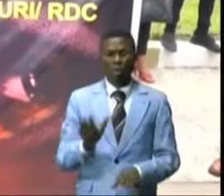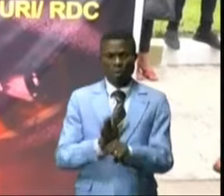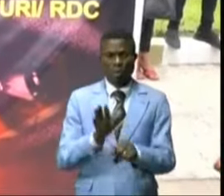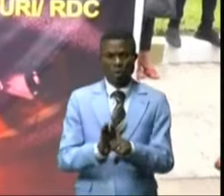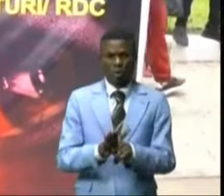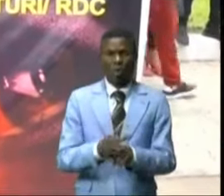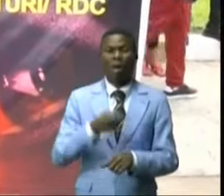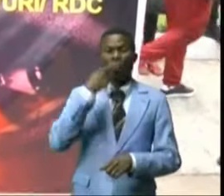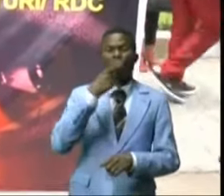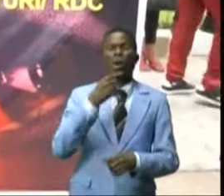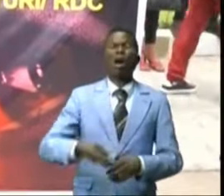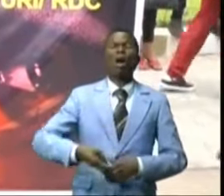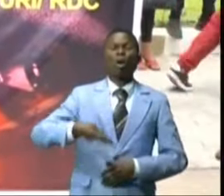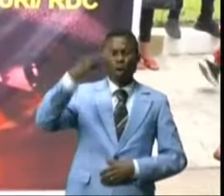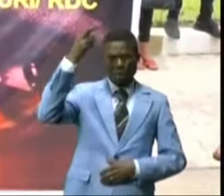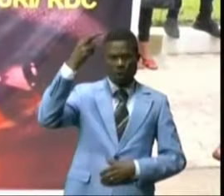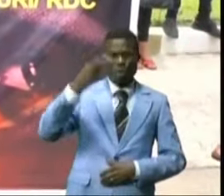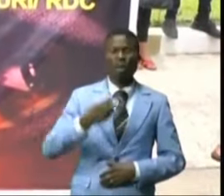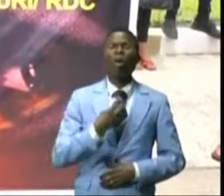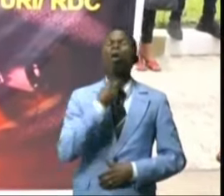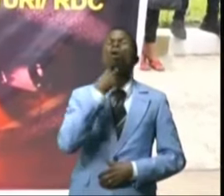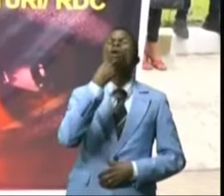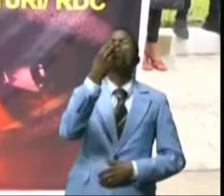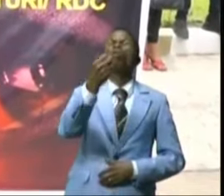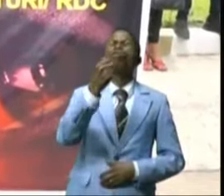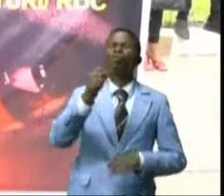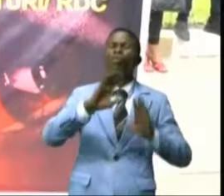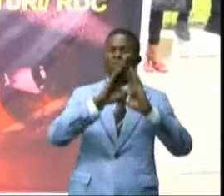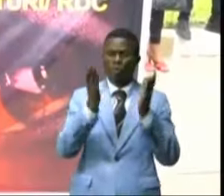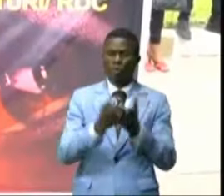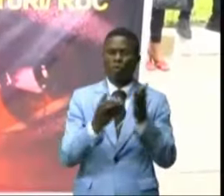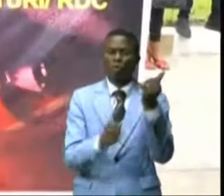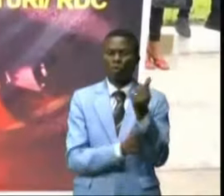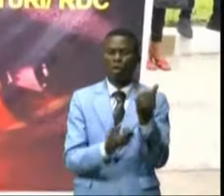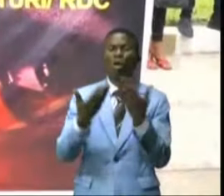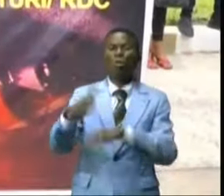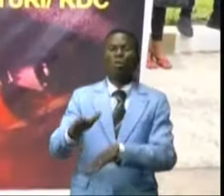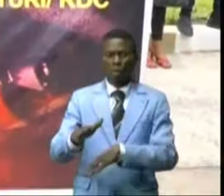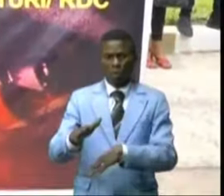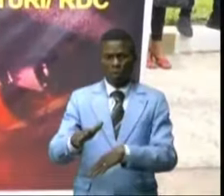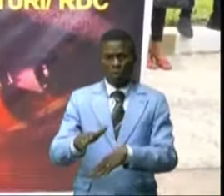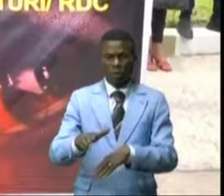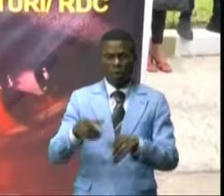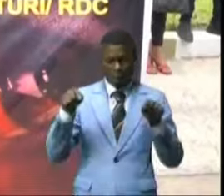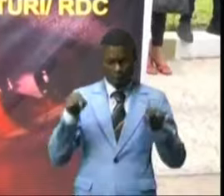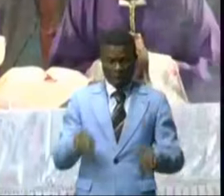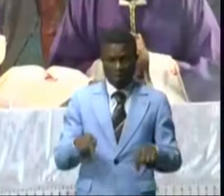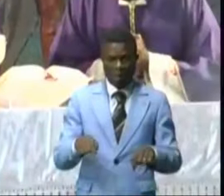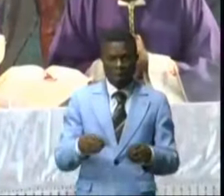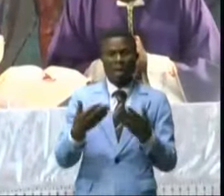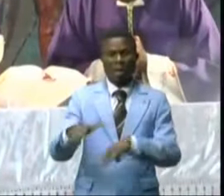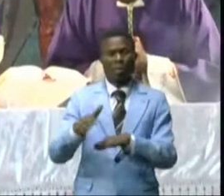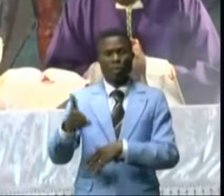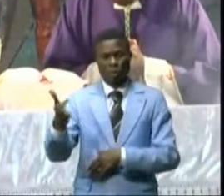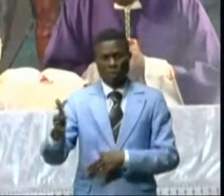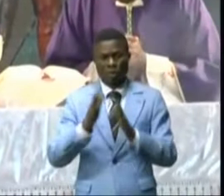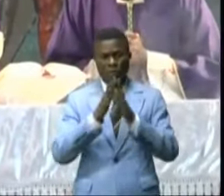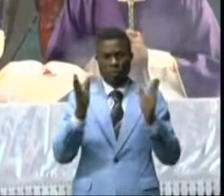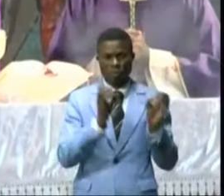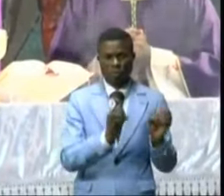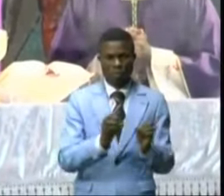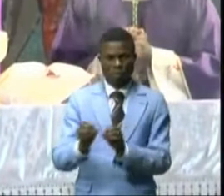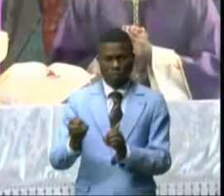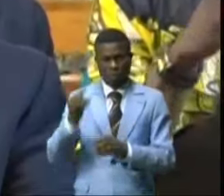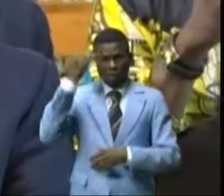dire haut et porter haut la voix de toutes ces victimes jusqu'à présent qui sont en train de tomber. Cette messe organisée